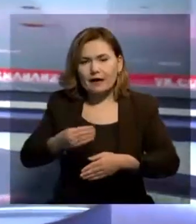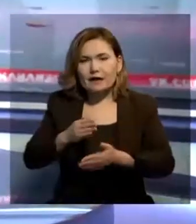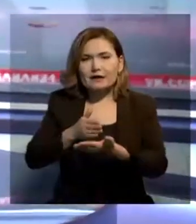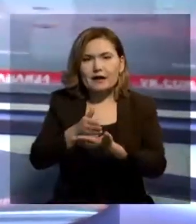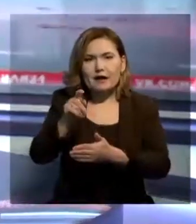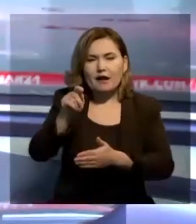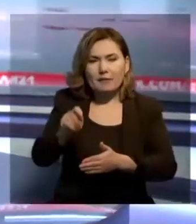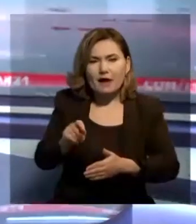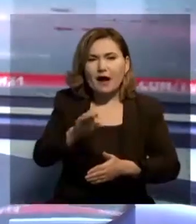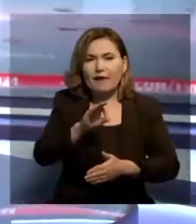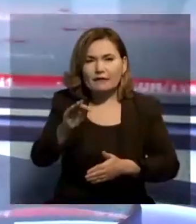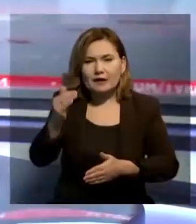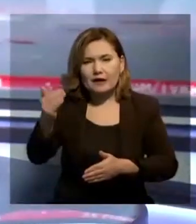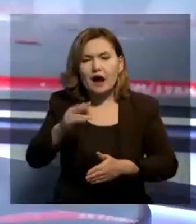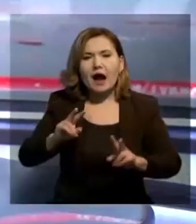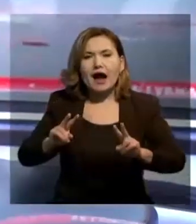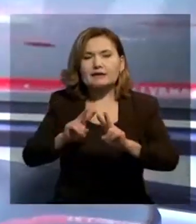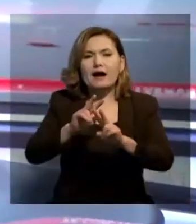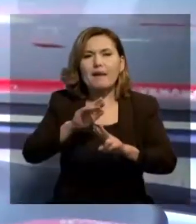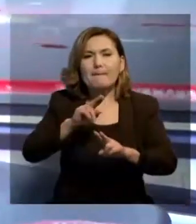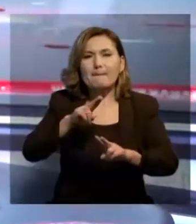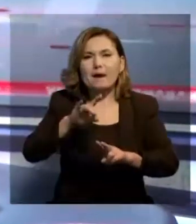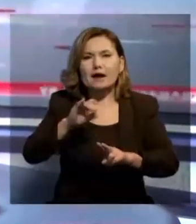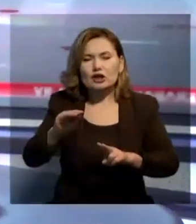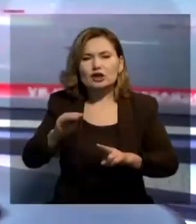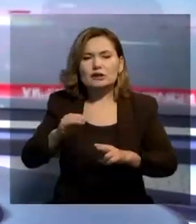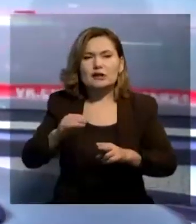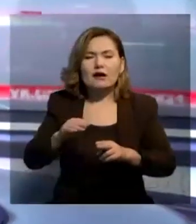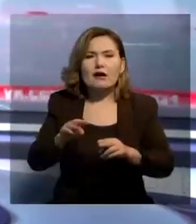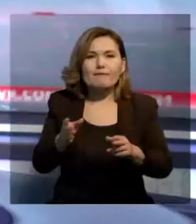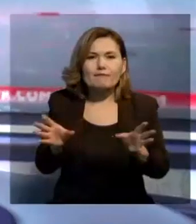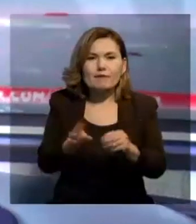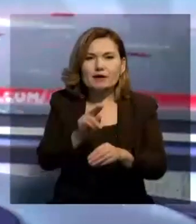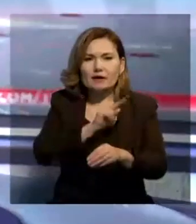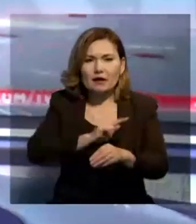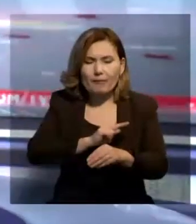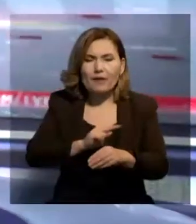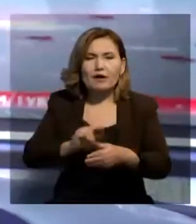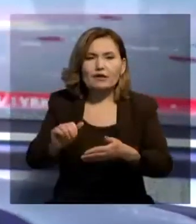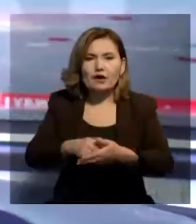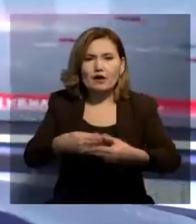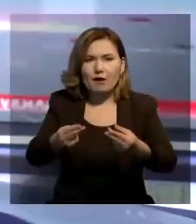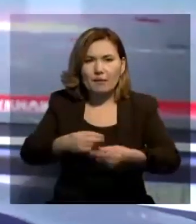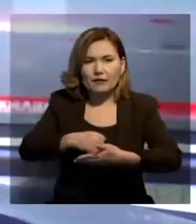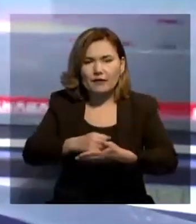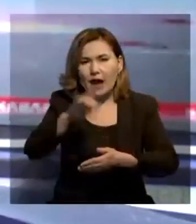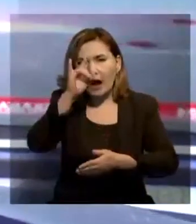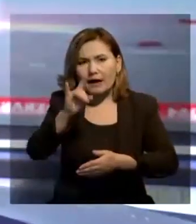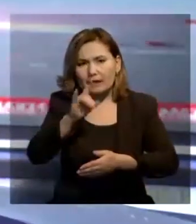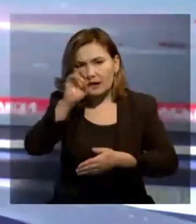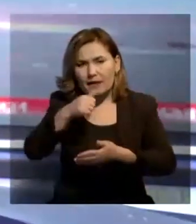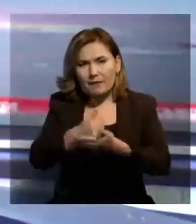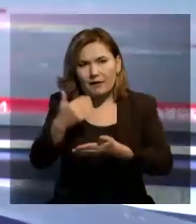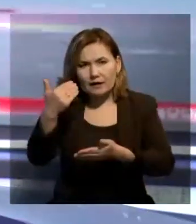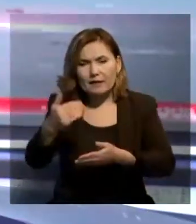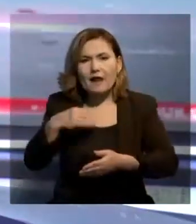жасаған ресми сапар аясында Астана мен Париж арасында миллиардтаған доллардың келісімі бекіді. Қазақ басшысы Франциямен және